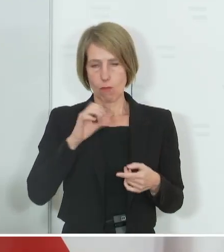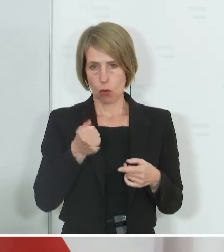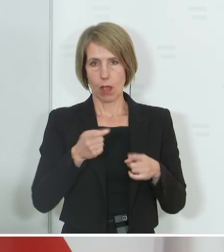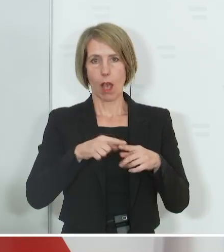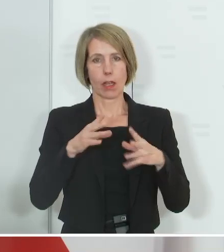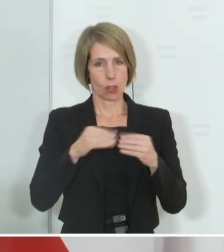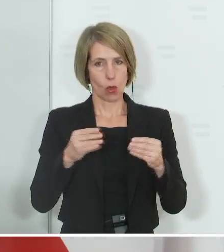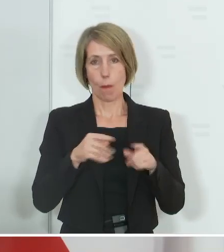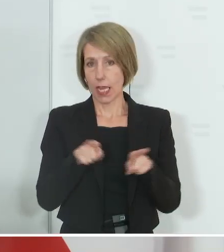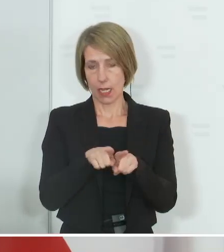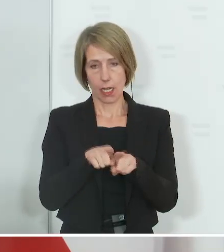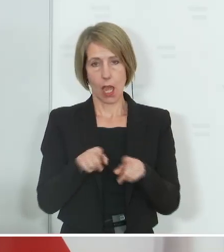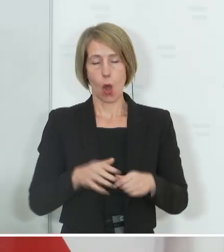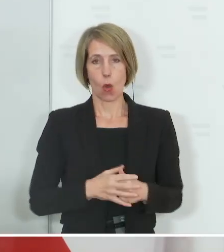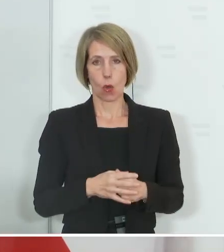Rumänien.